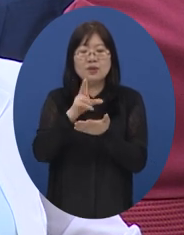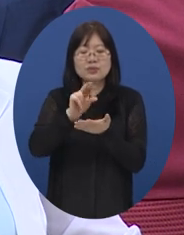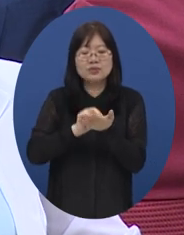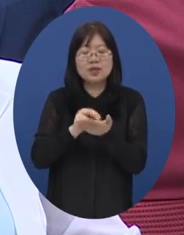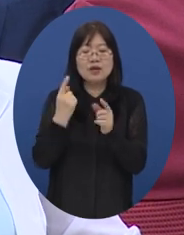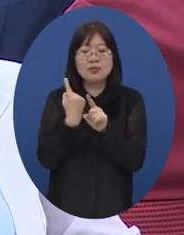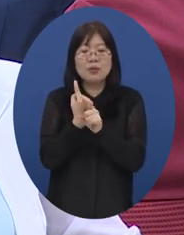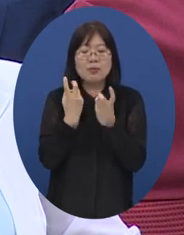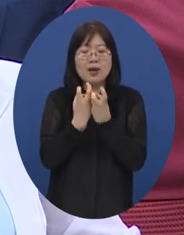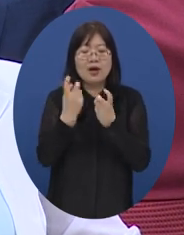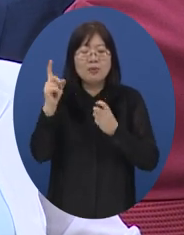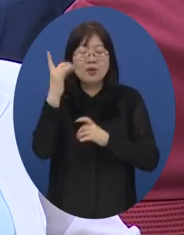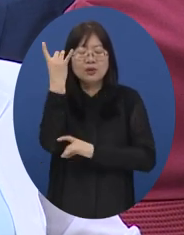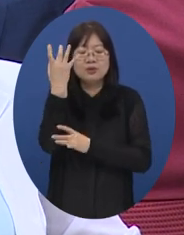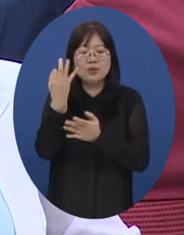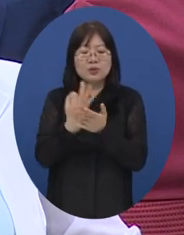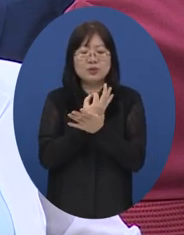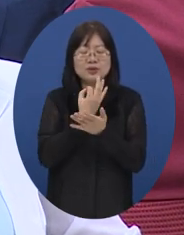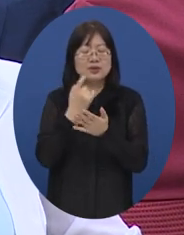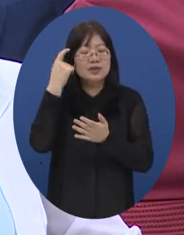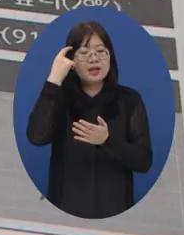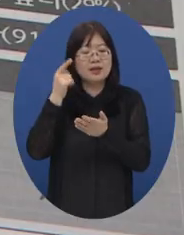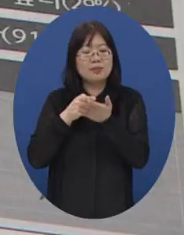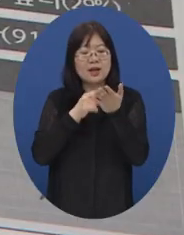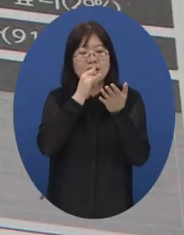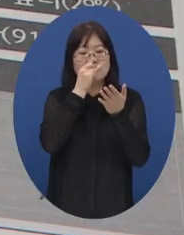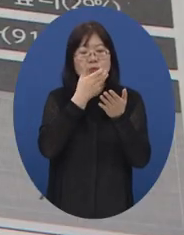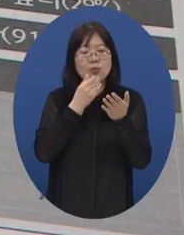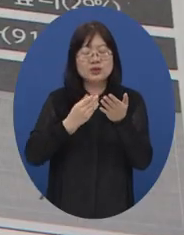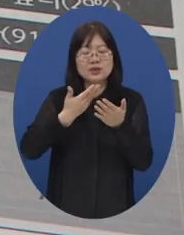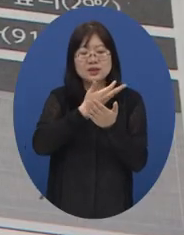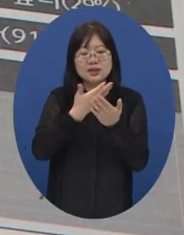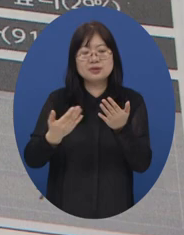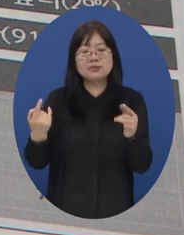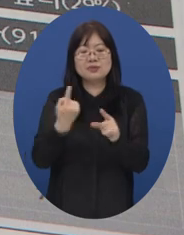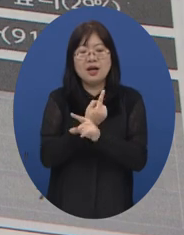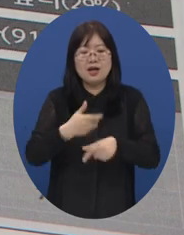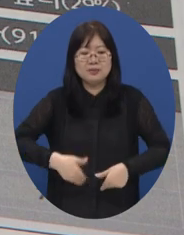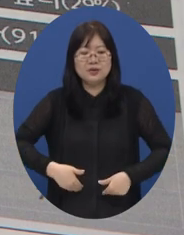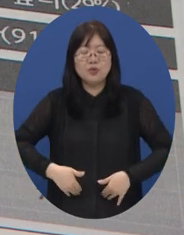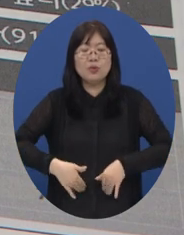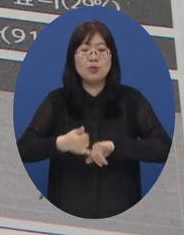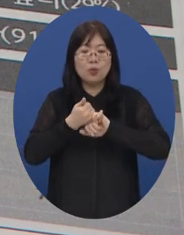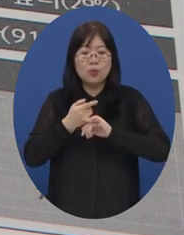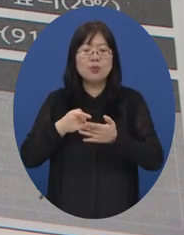으로 기본소득 개념을 제시하고 혹시 패러다임 전환의 필요성을 역설했습니다